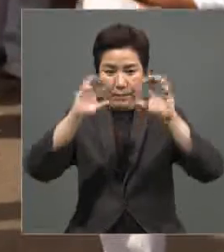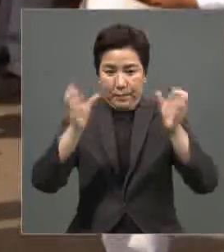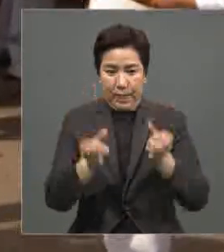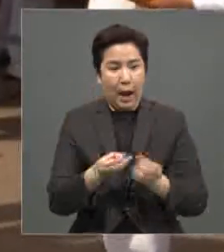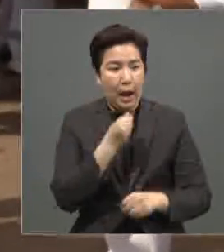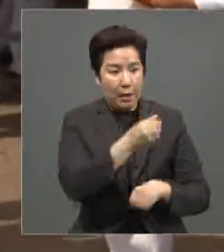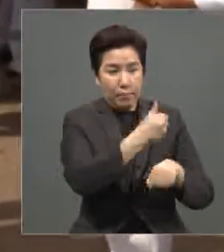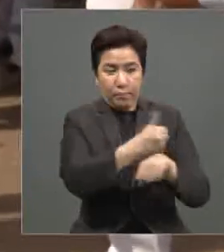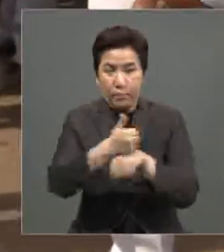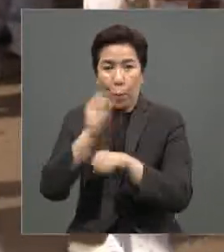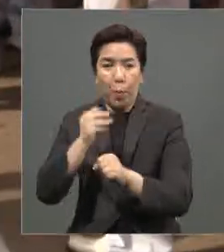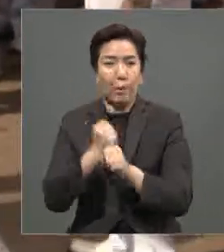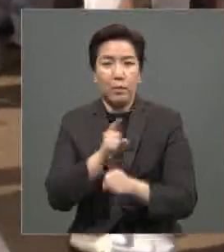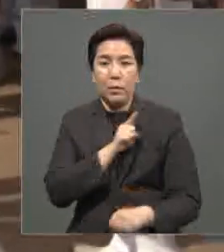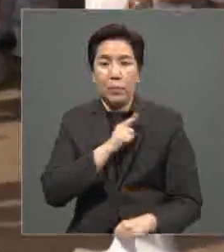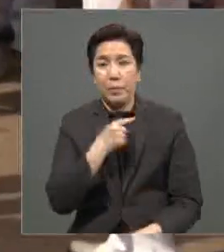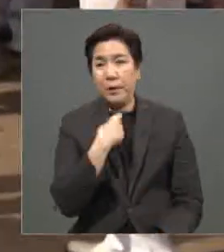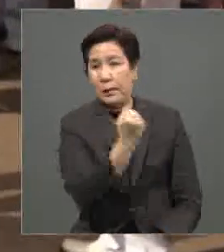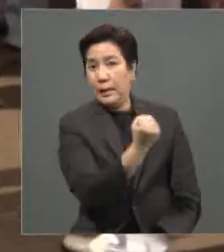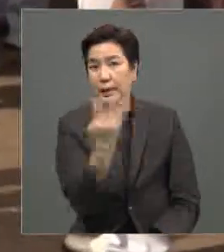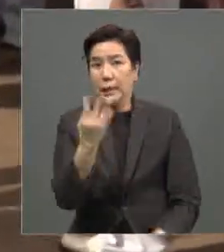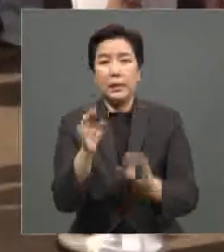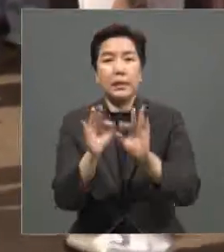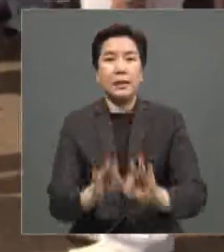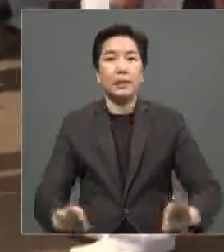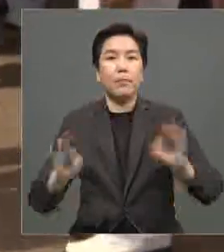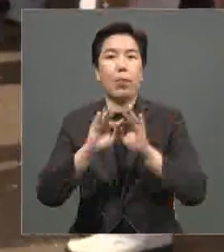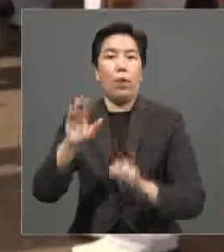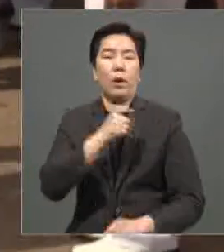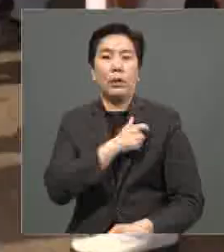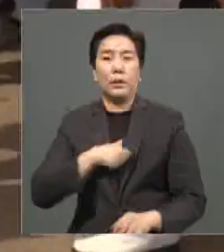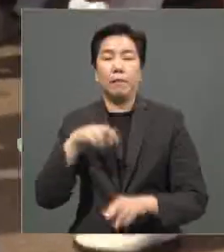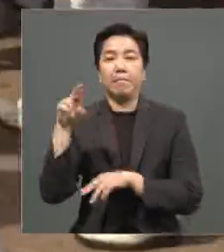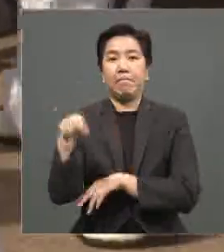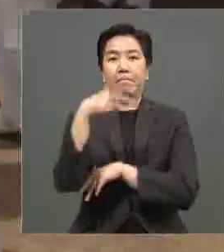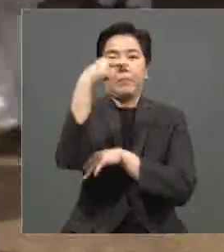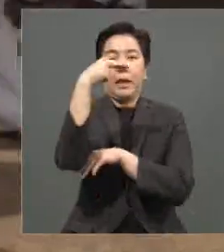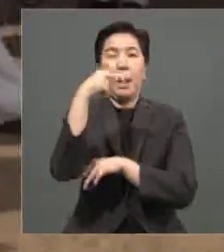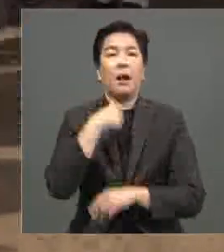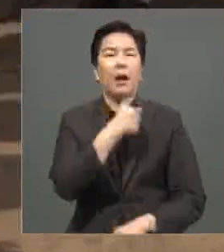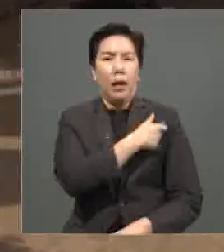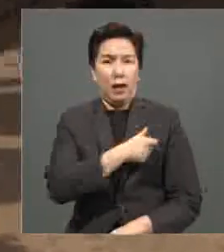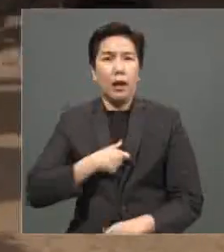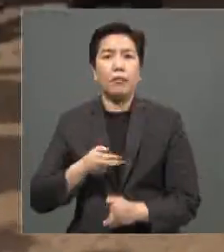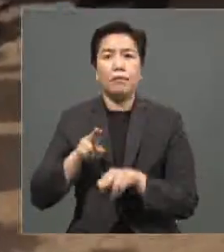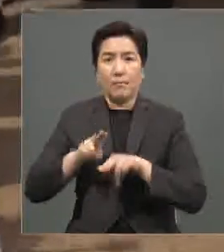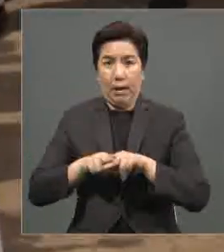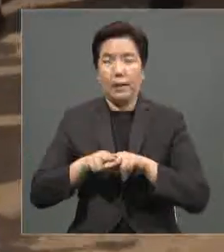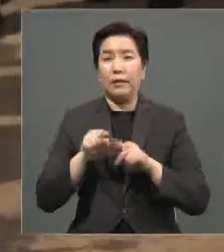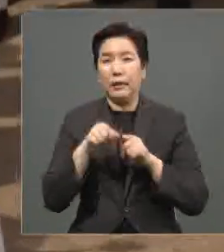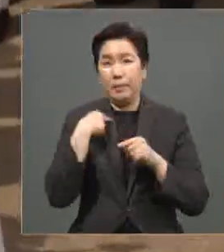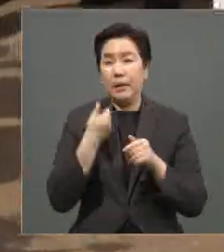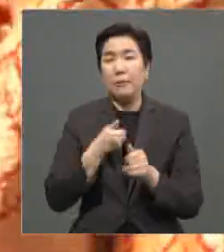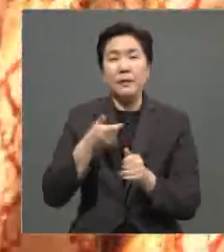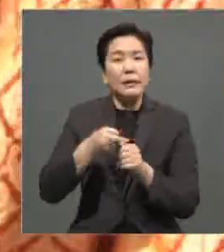นั่งและนายเรือพระที่นั่งทั้ง4ลำประกอบด้วยเรือพระที่นั่งสุพรรณหงส์เป็นเรือที่ประทับเรือพระที่นั่งนารายณ์ทร